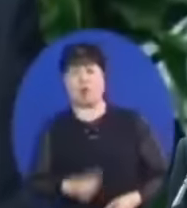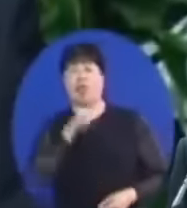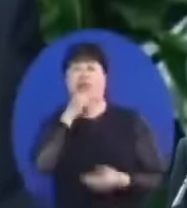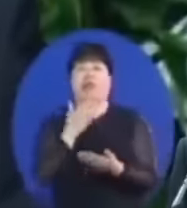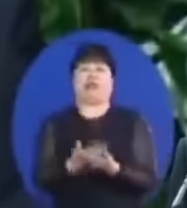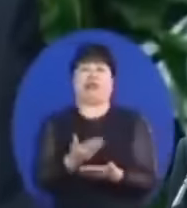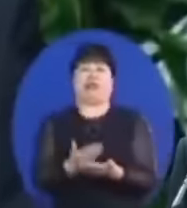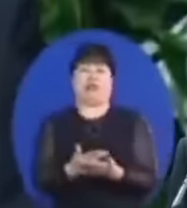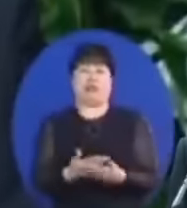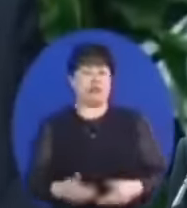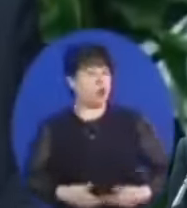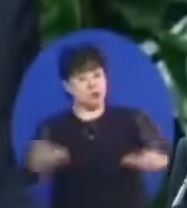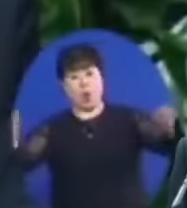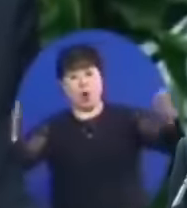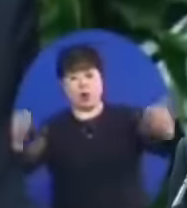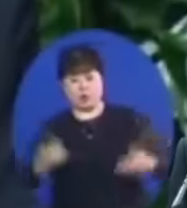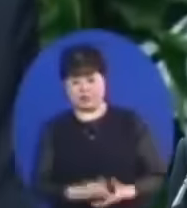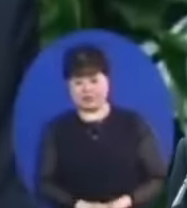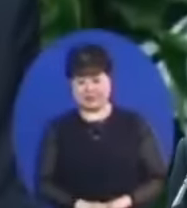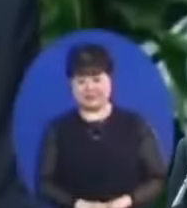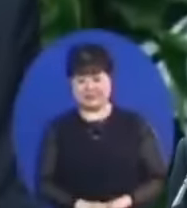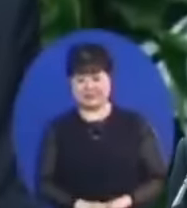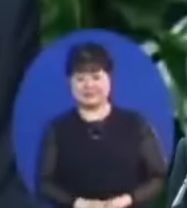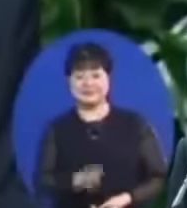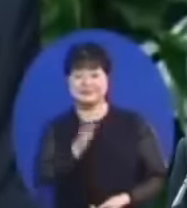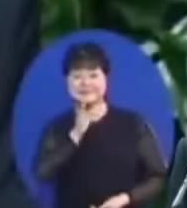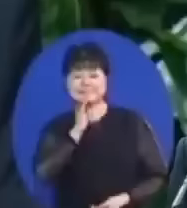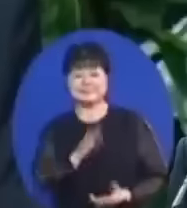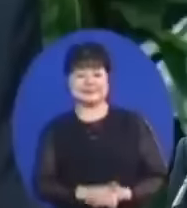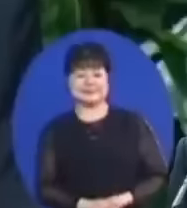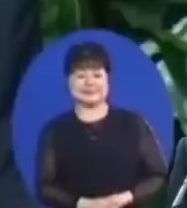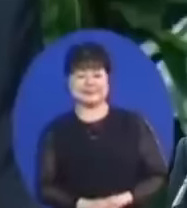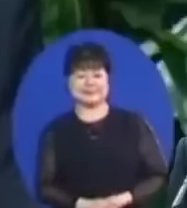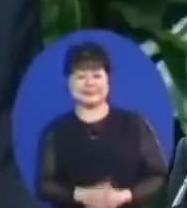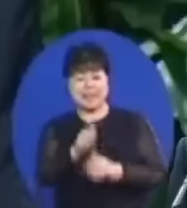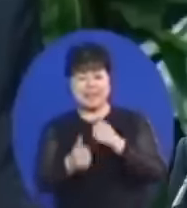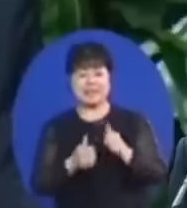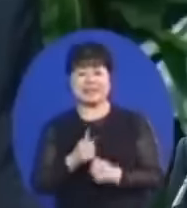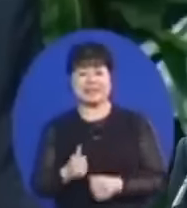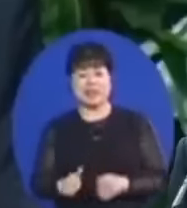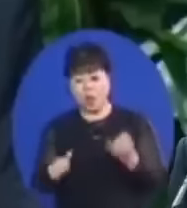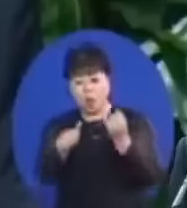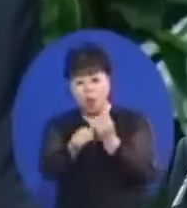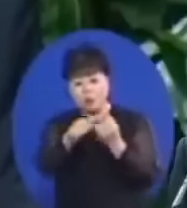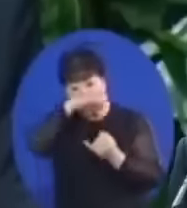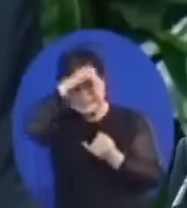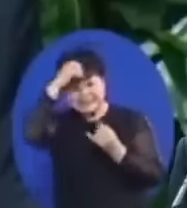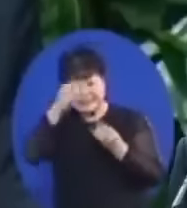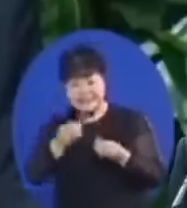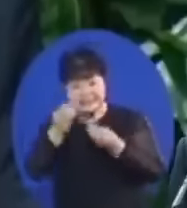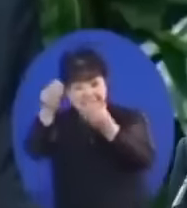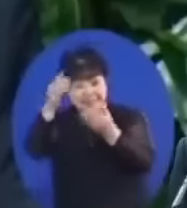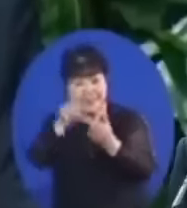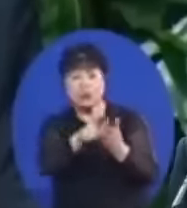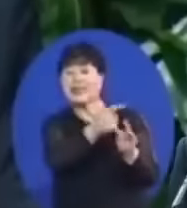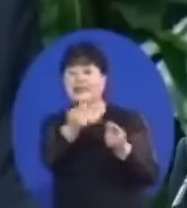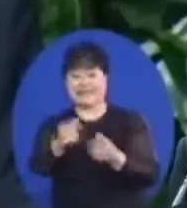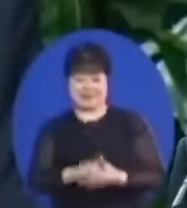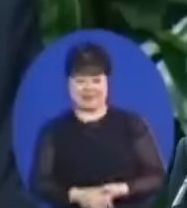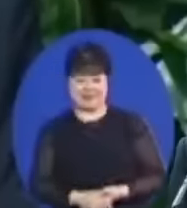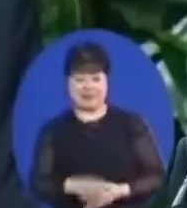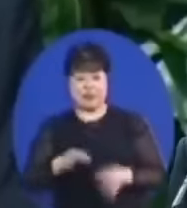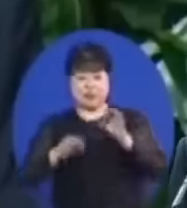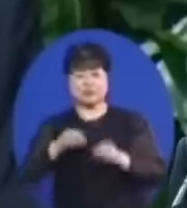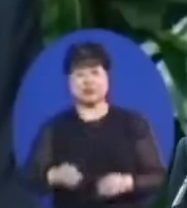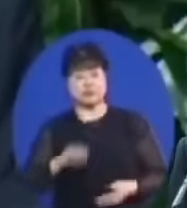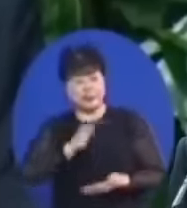얻은 특권의 옷을 입고 동양할 필요가 없다는 것입니다. 하나의 혼인잔치에도 그렇지 않습니까?